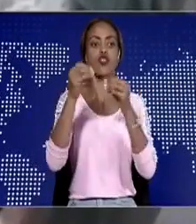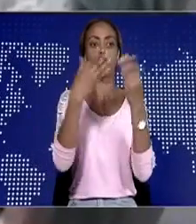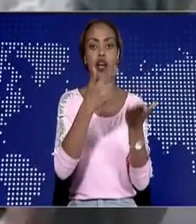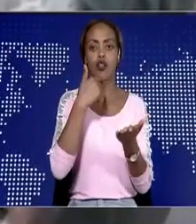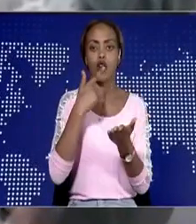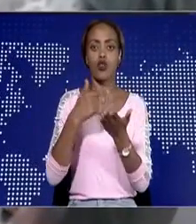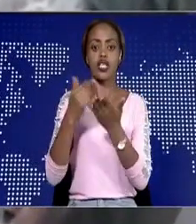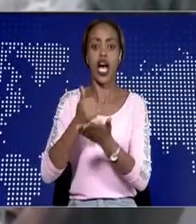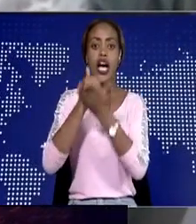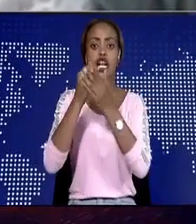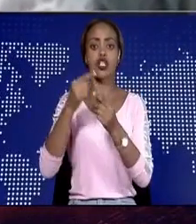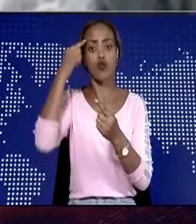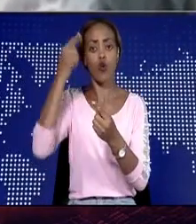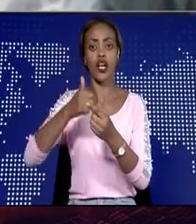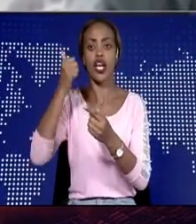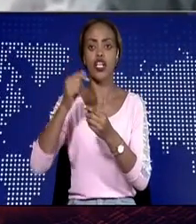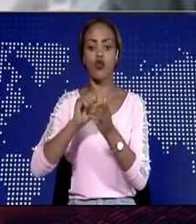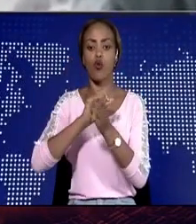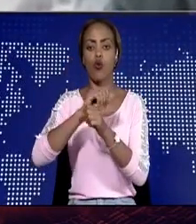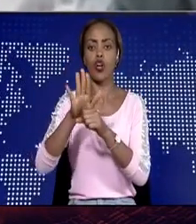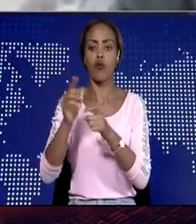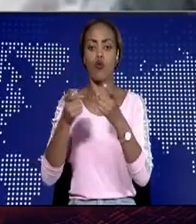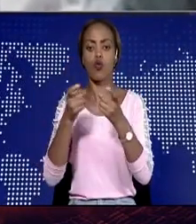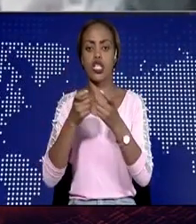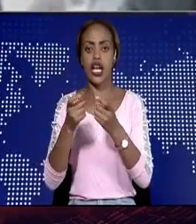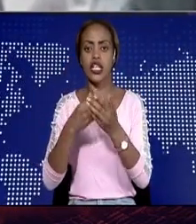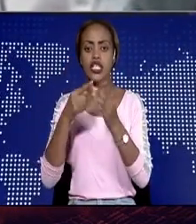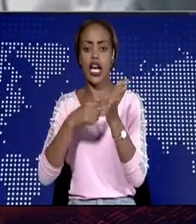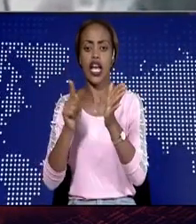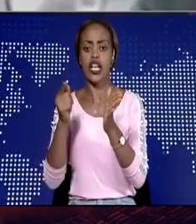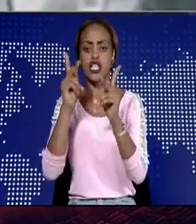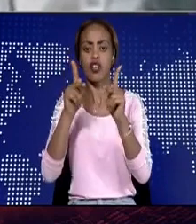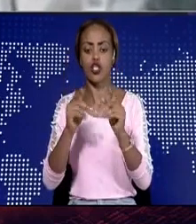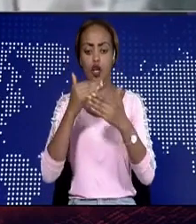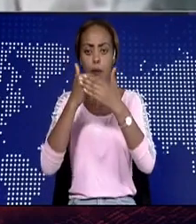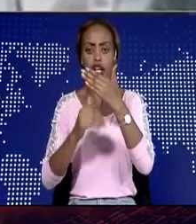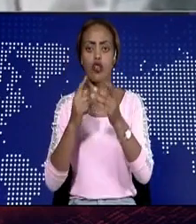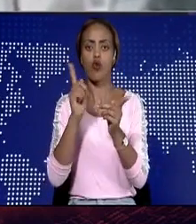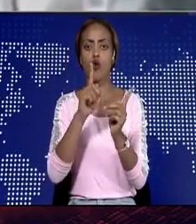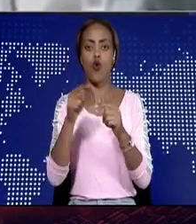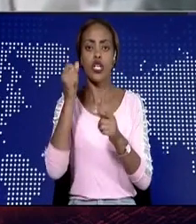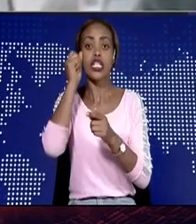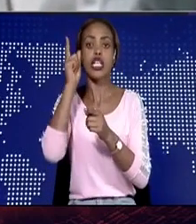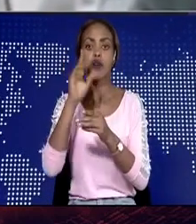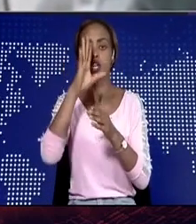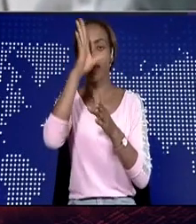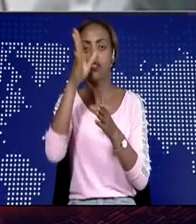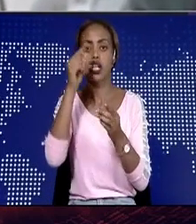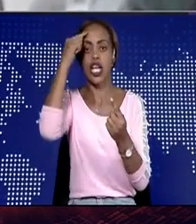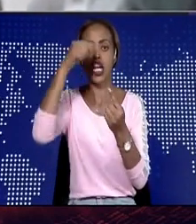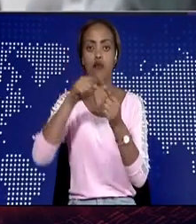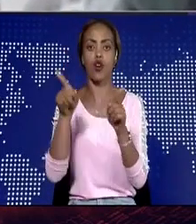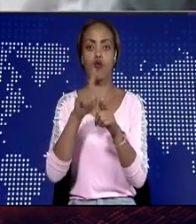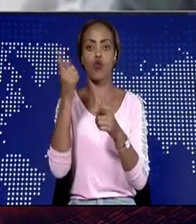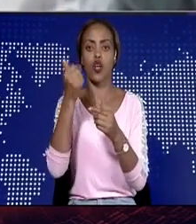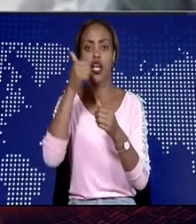تحجز بنا النت اللي بده حمام فيروس كورونا إن مكل خال مكوت صارن تقال عنا تحبر السبنا الناس إنكم وين جنزابن فتعرز علمكم زقنا